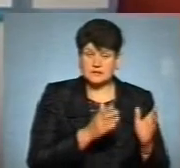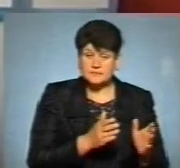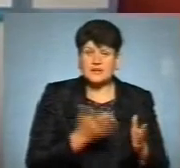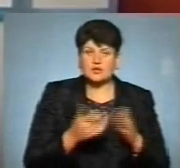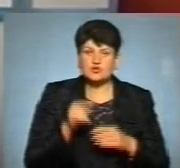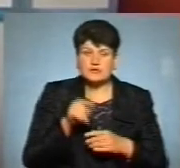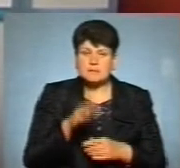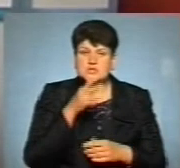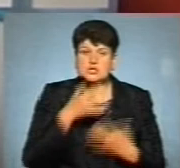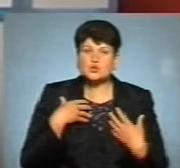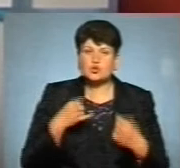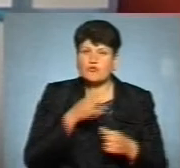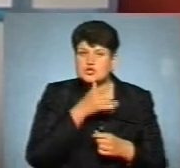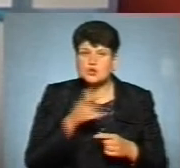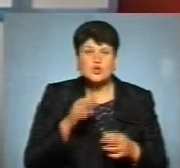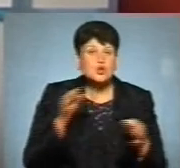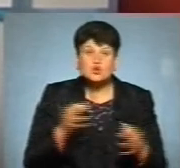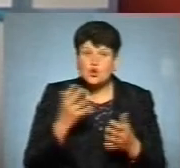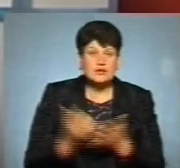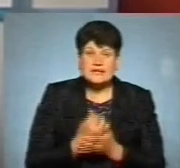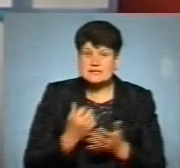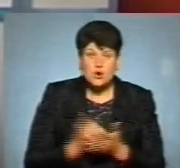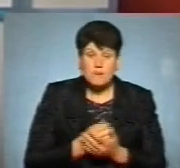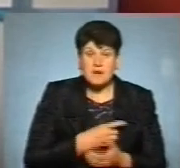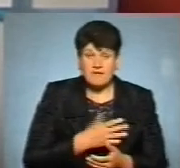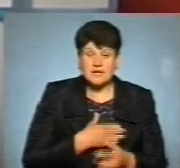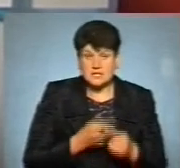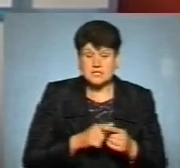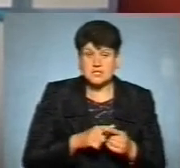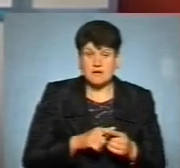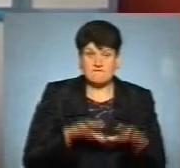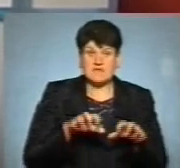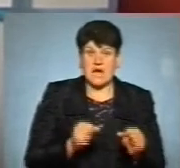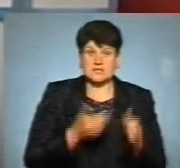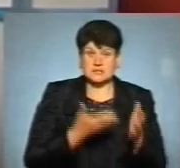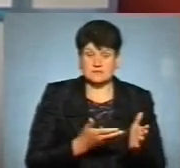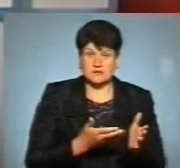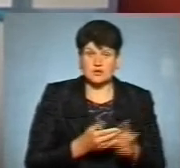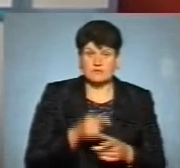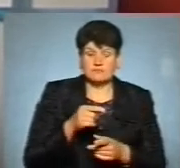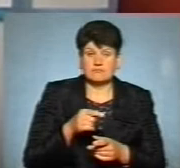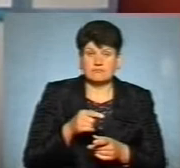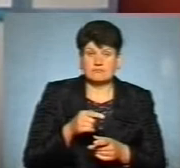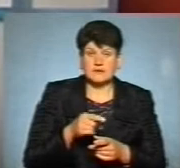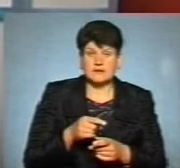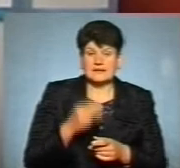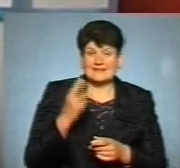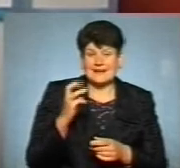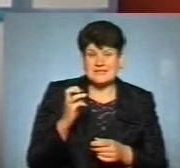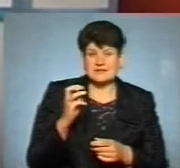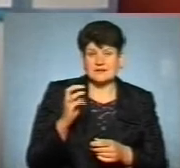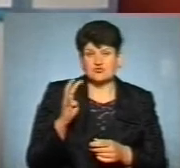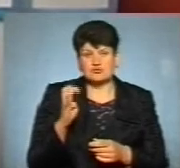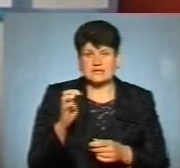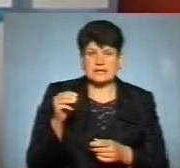вони під час оздоровчого сезону нічого не зароблять, а приватник, це чиїсь гроші, це чиїсь власність. І йому там, умовно кажучи, 300 тисяч, 400